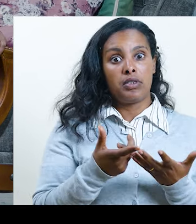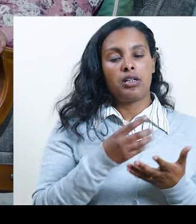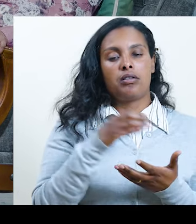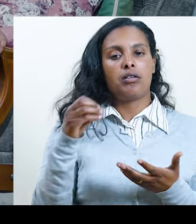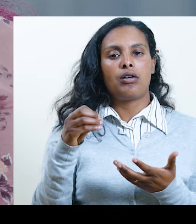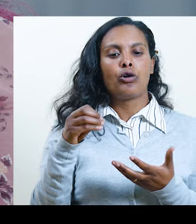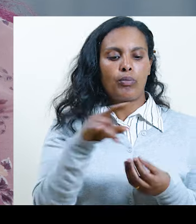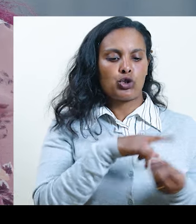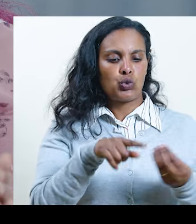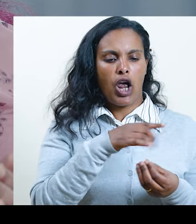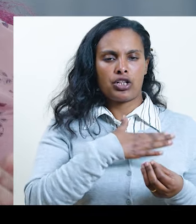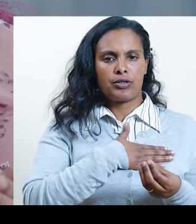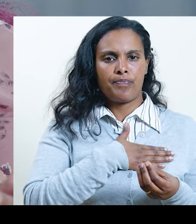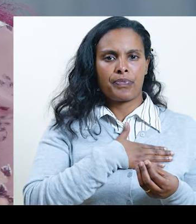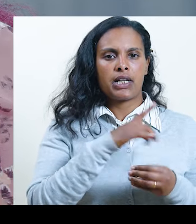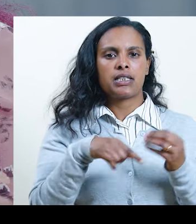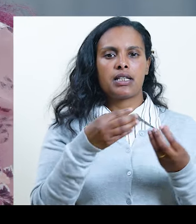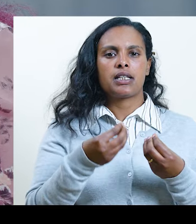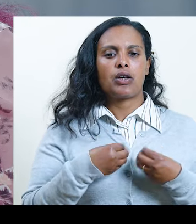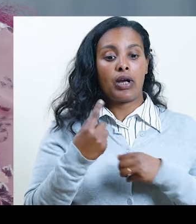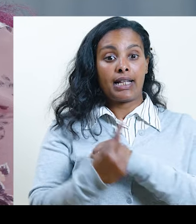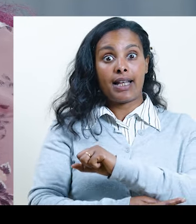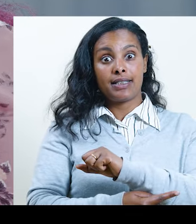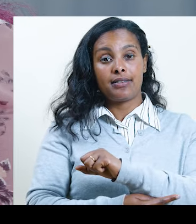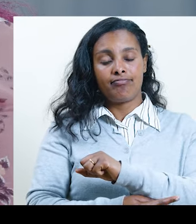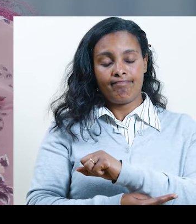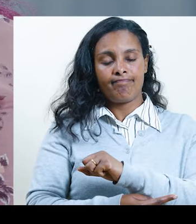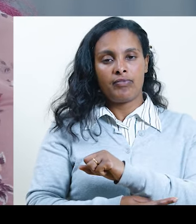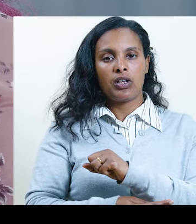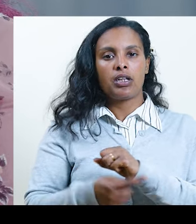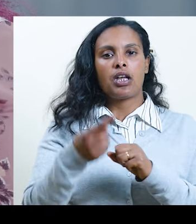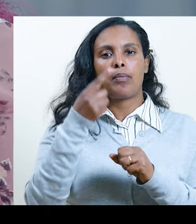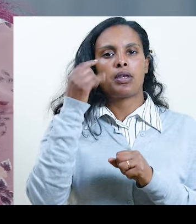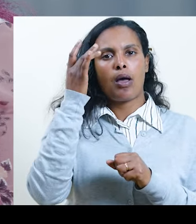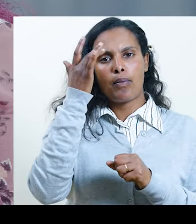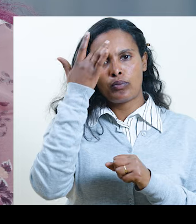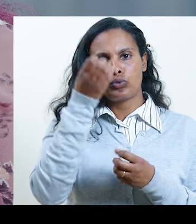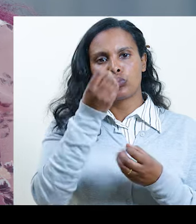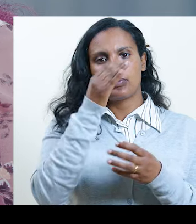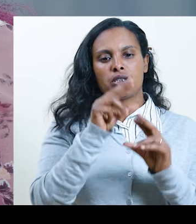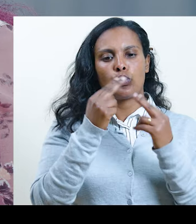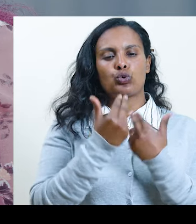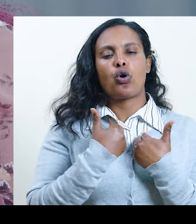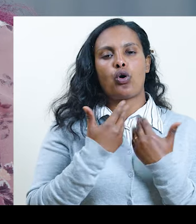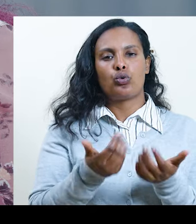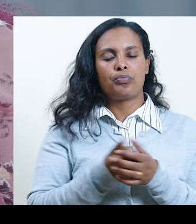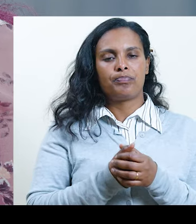እና በዙሪያችን ስለተሰጠው ቅጣት የሚታመሙ ብዙ ቤተሰቦች